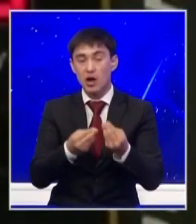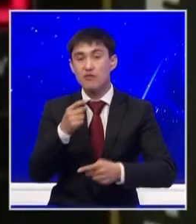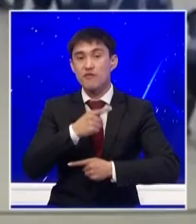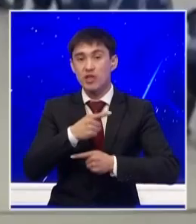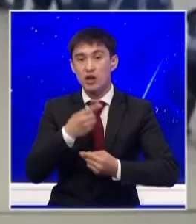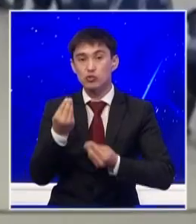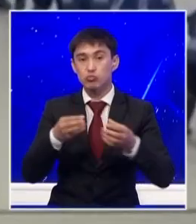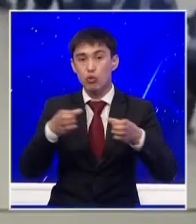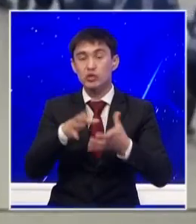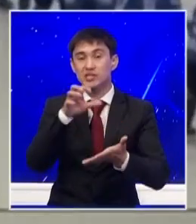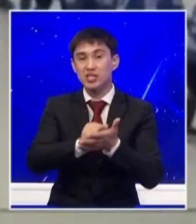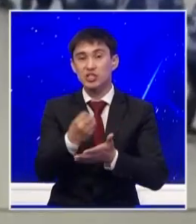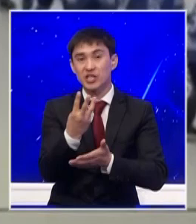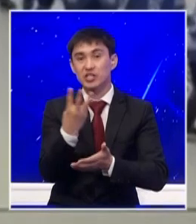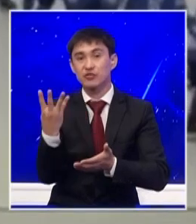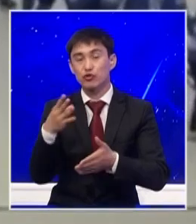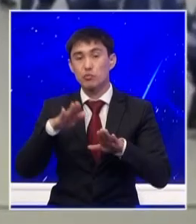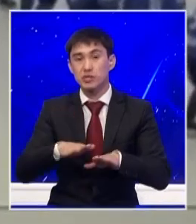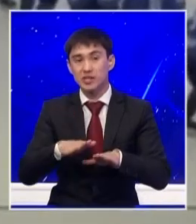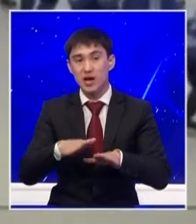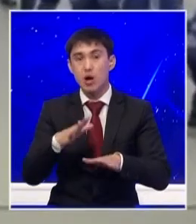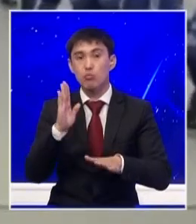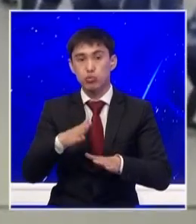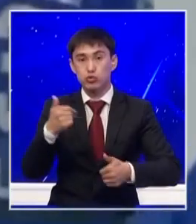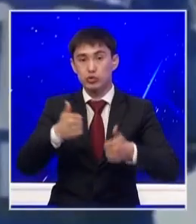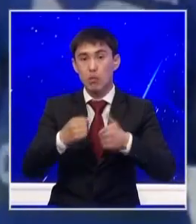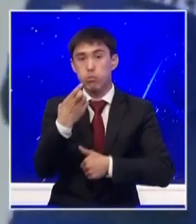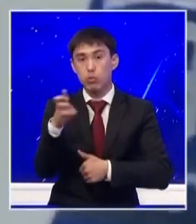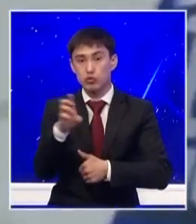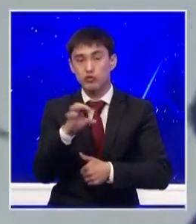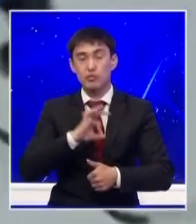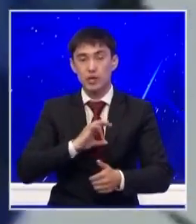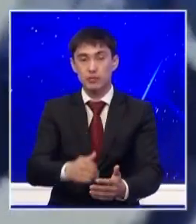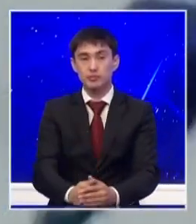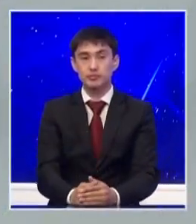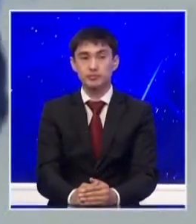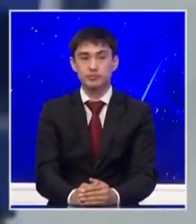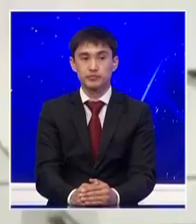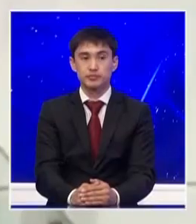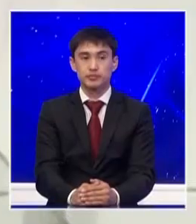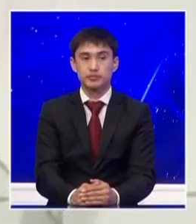турнира а сборной занявшие третьей четвертые места в дивизионе поборются за бронзовые медали